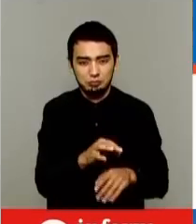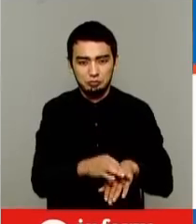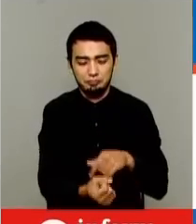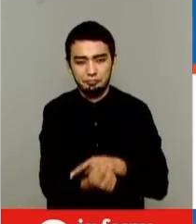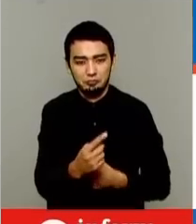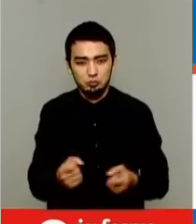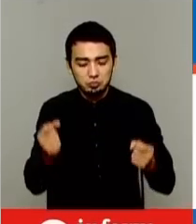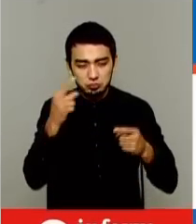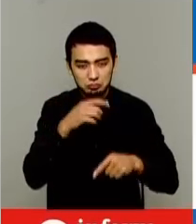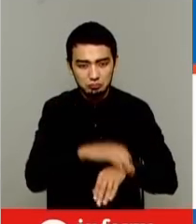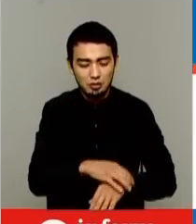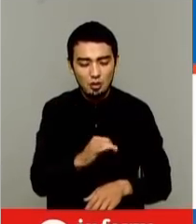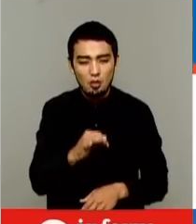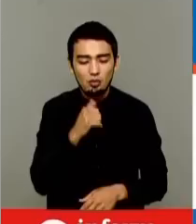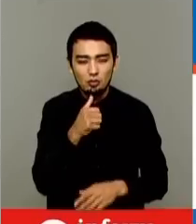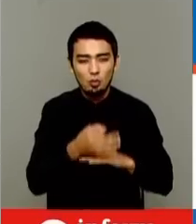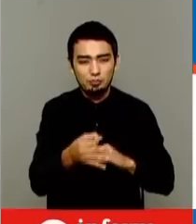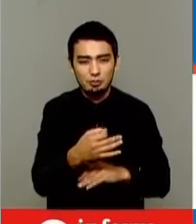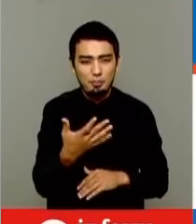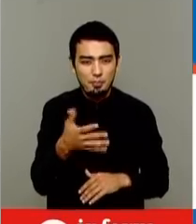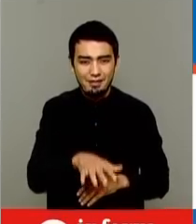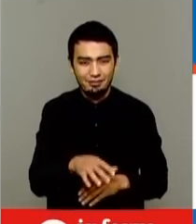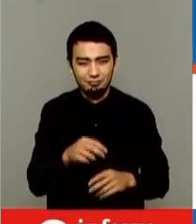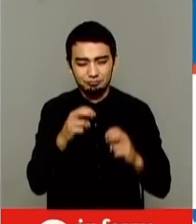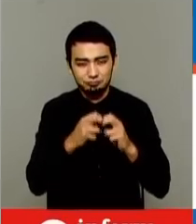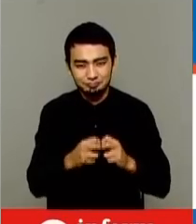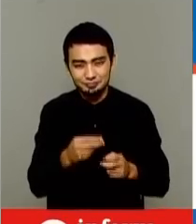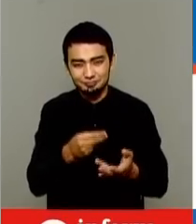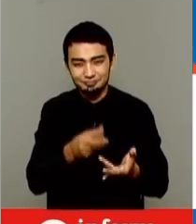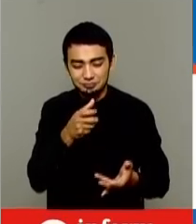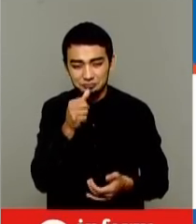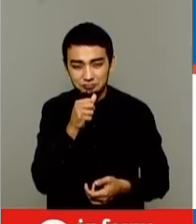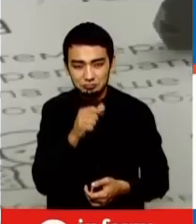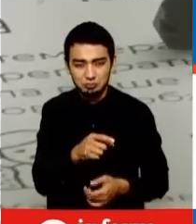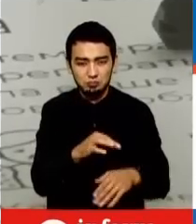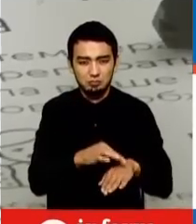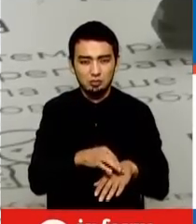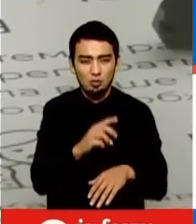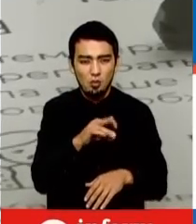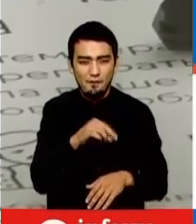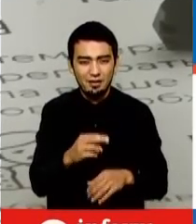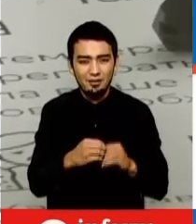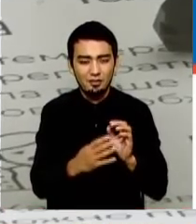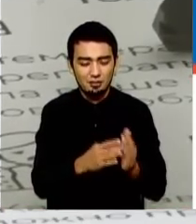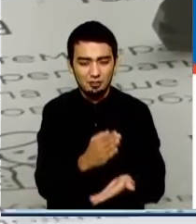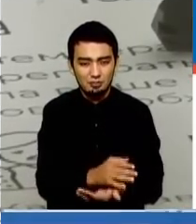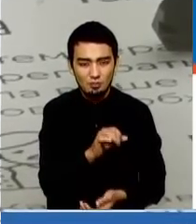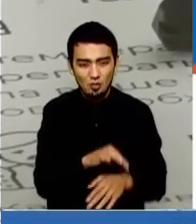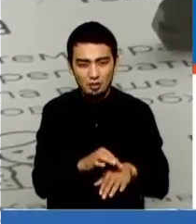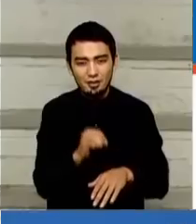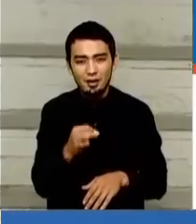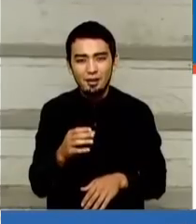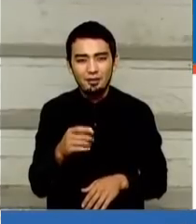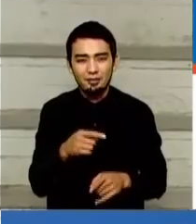Костанайской области с начала сентября получено 5 положительных тестов на COVID-19. Это с учетом того, что в августе таких больных вообще не было.